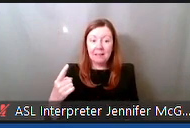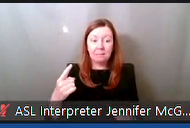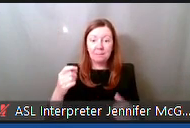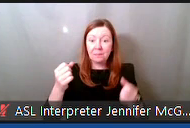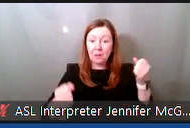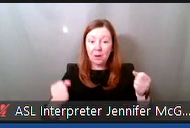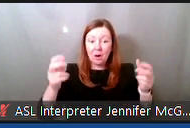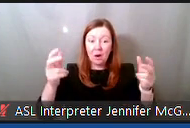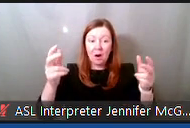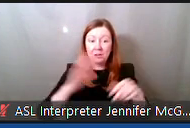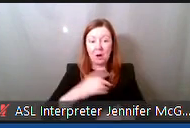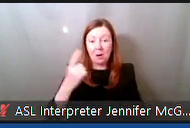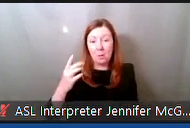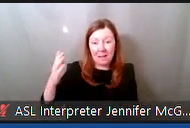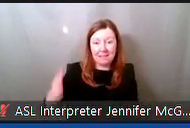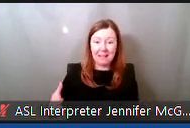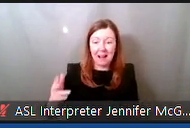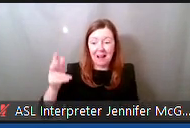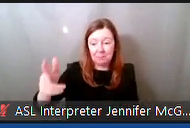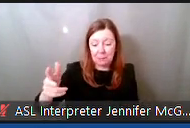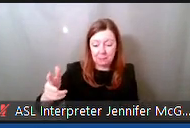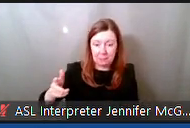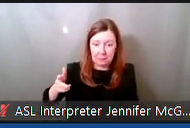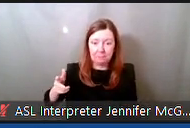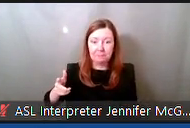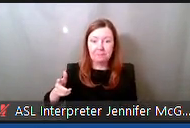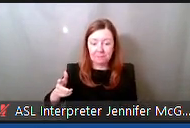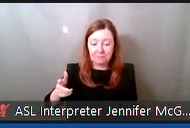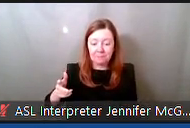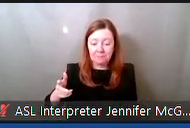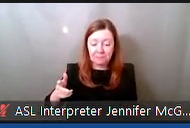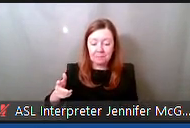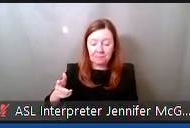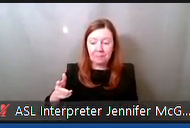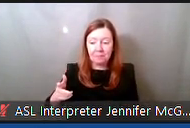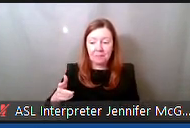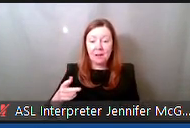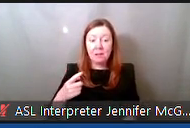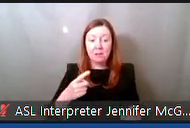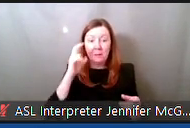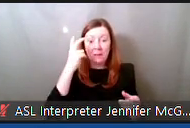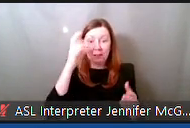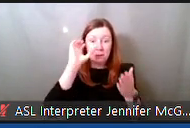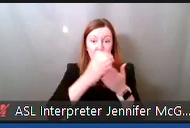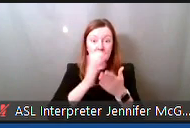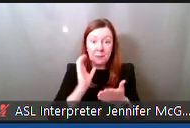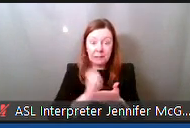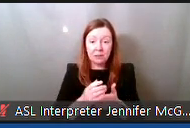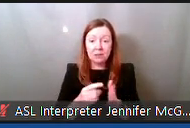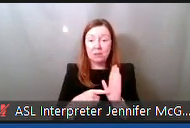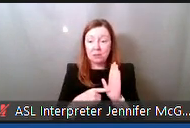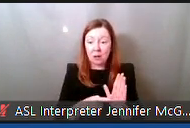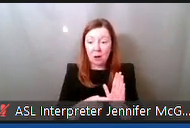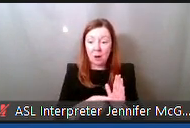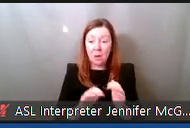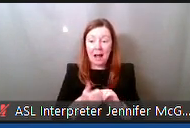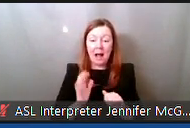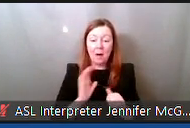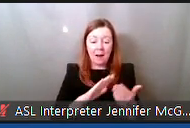荫的地方那可以看到马车子的只有马路的一边停的是车子